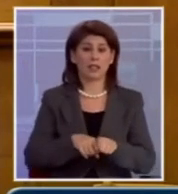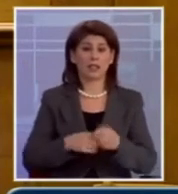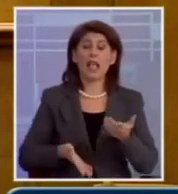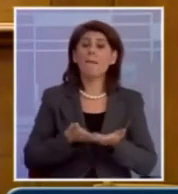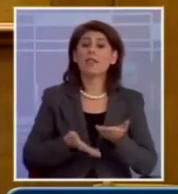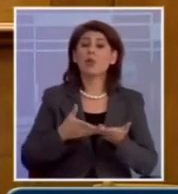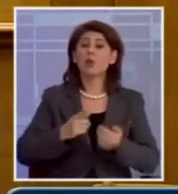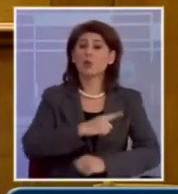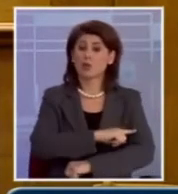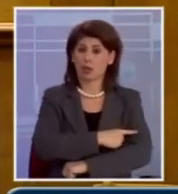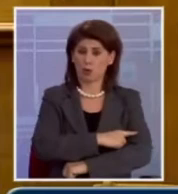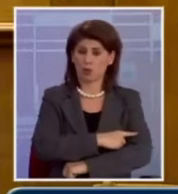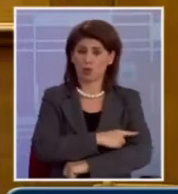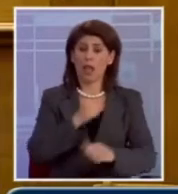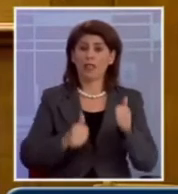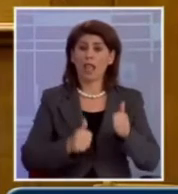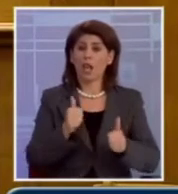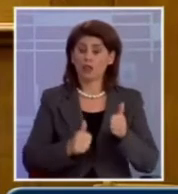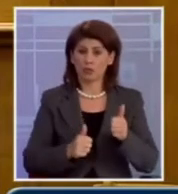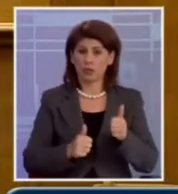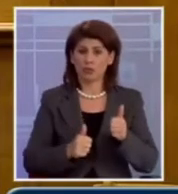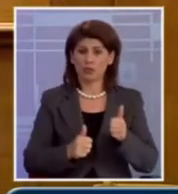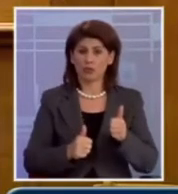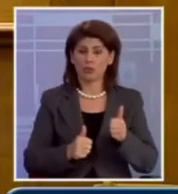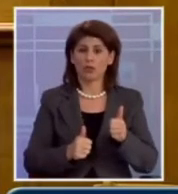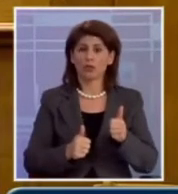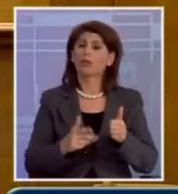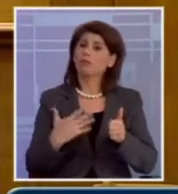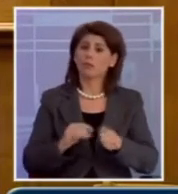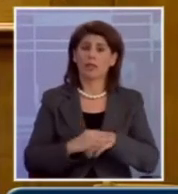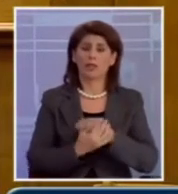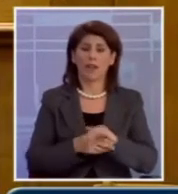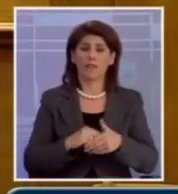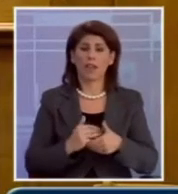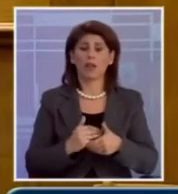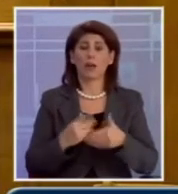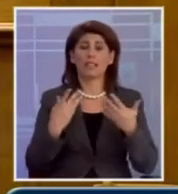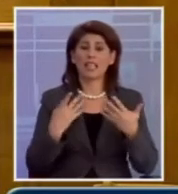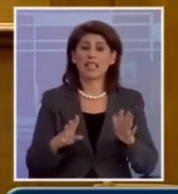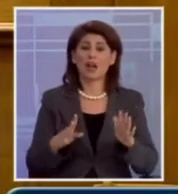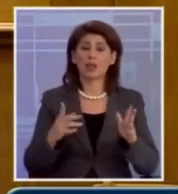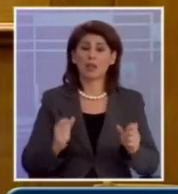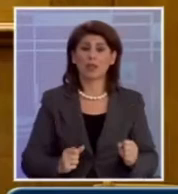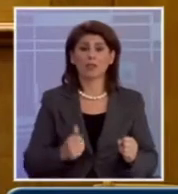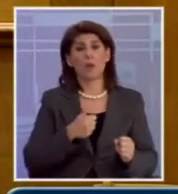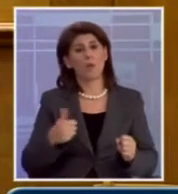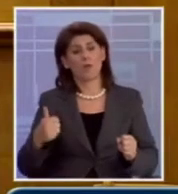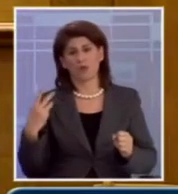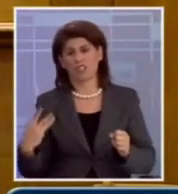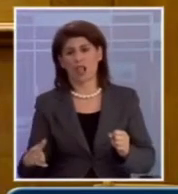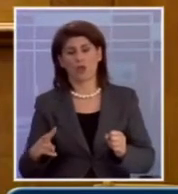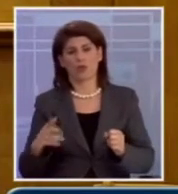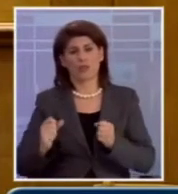γιατρούς. Διαγωνισμός όπου εκδηλώθηκε ενδιαφέρον από τις 900 θέσεις μόνο στις 300